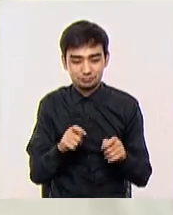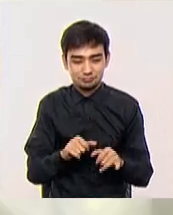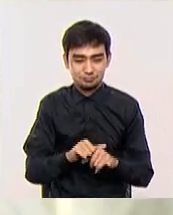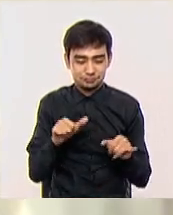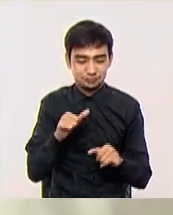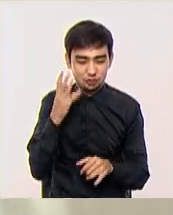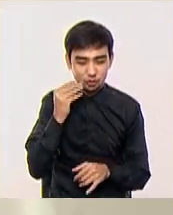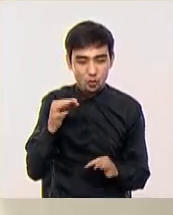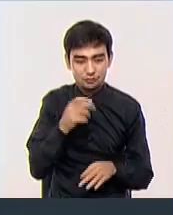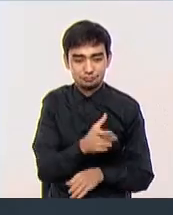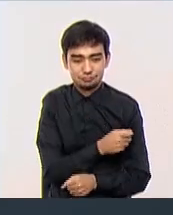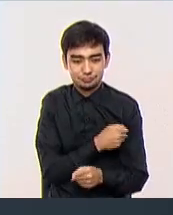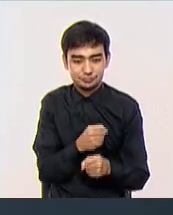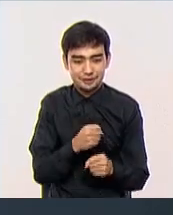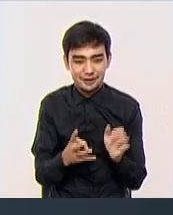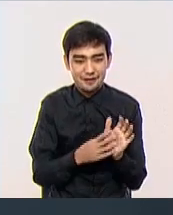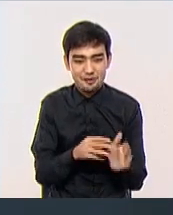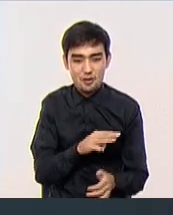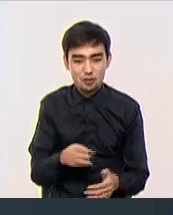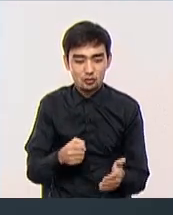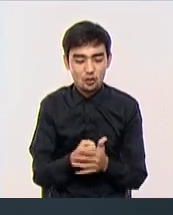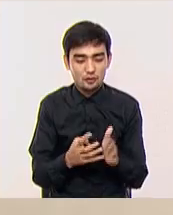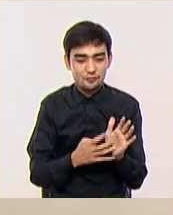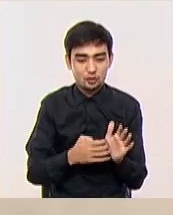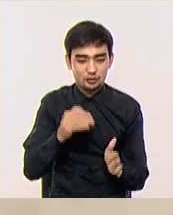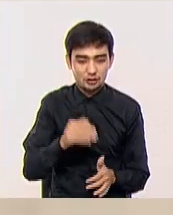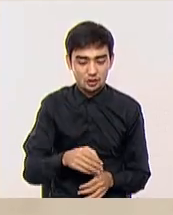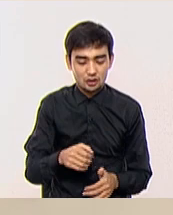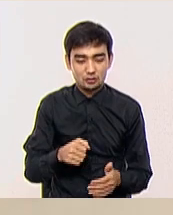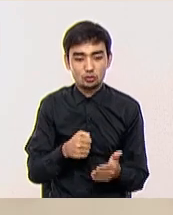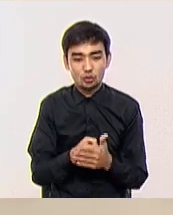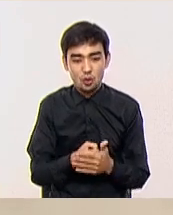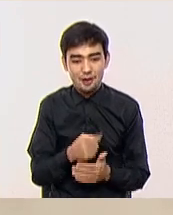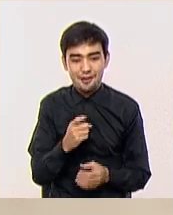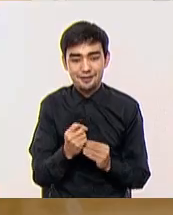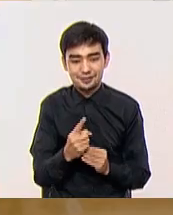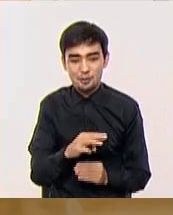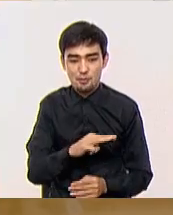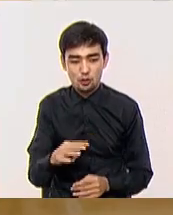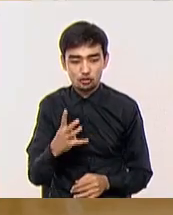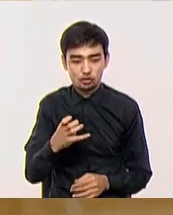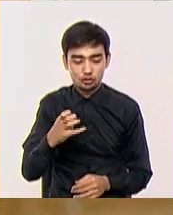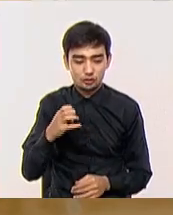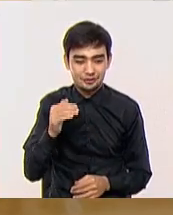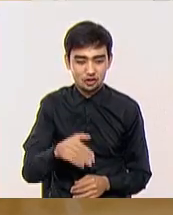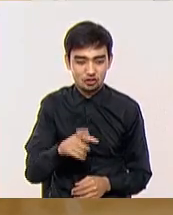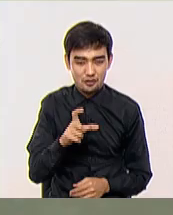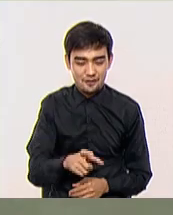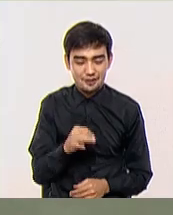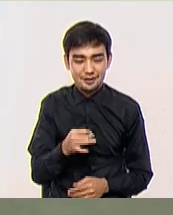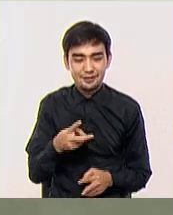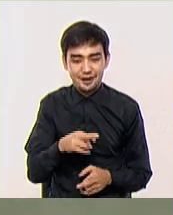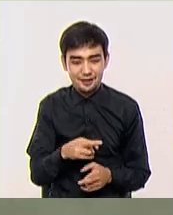необходимое число вакцинированных с 9 миллионов 900 тысяч до 11 400 тысяч человек